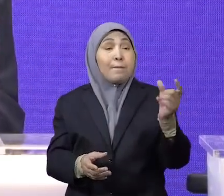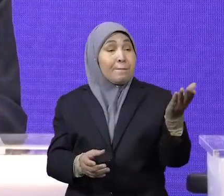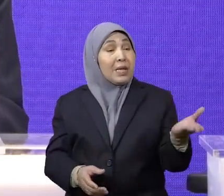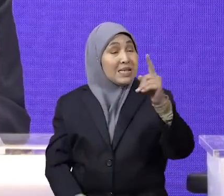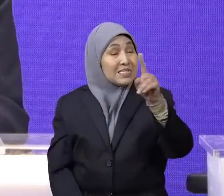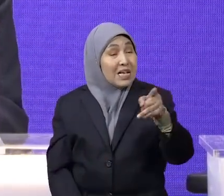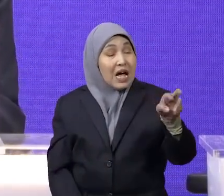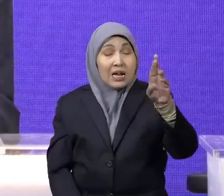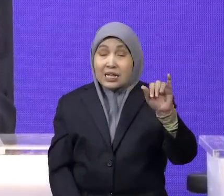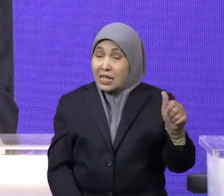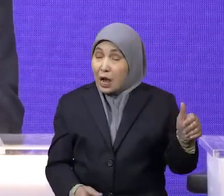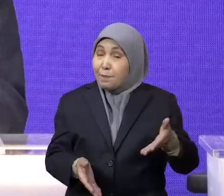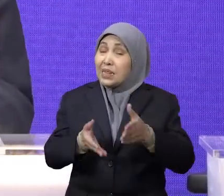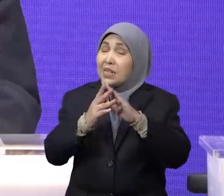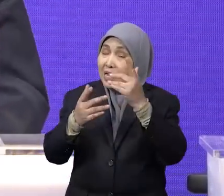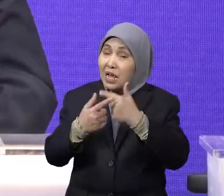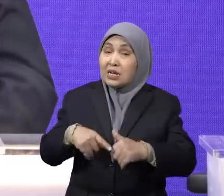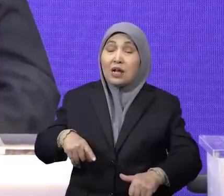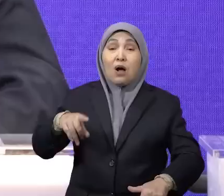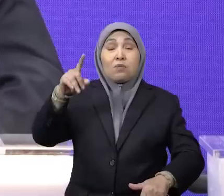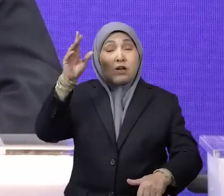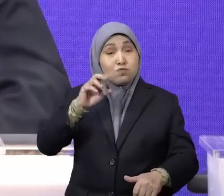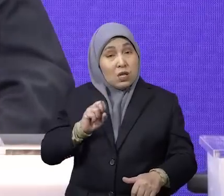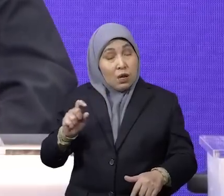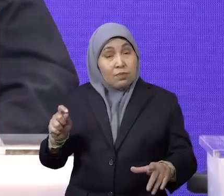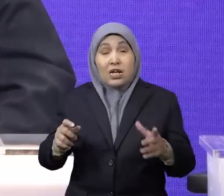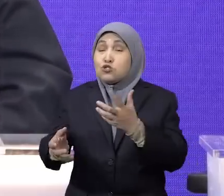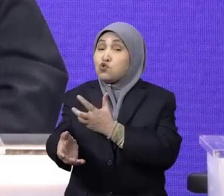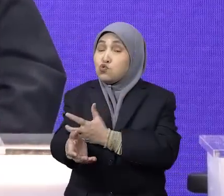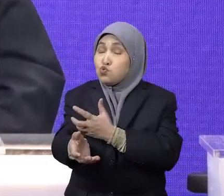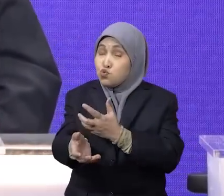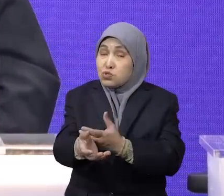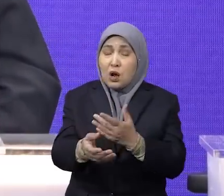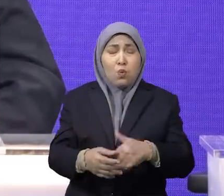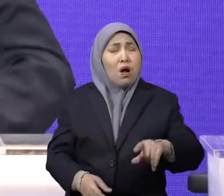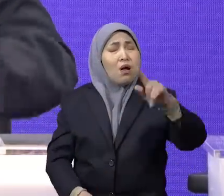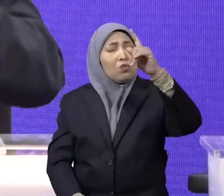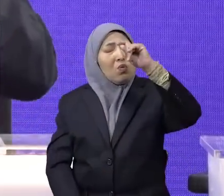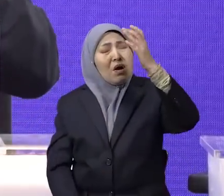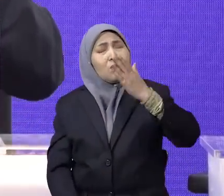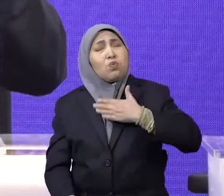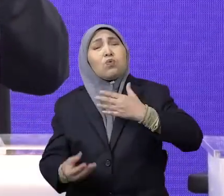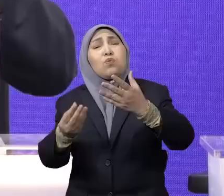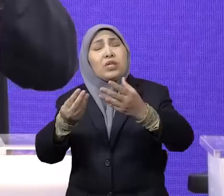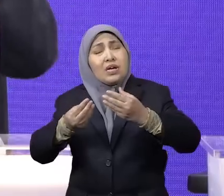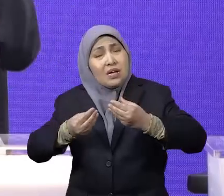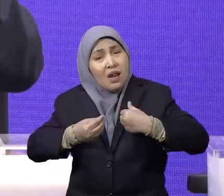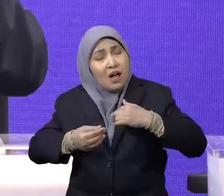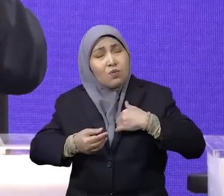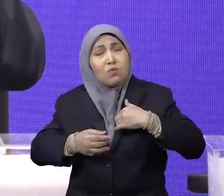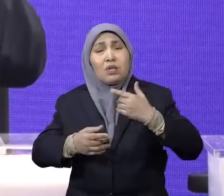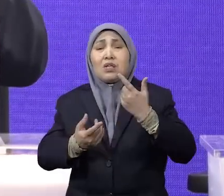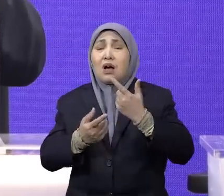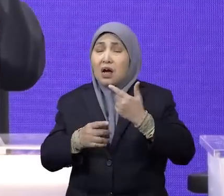daripada Allah Ta'ala. Qala Rabbi habli min ladunka dhurriyatan tayyibah. Wahai Tuhanku, kurniakanlah aku di